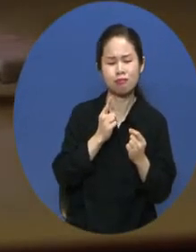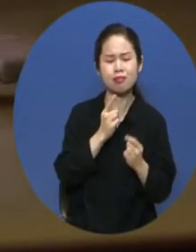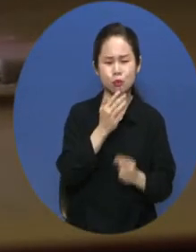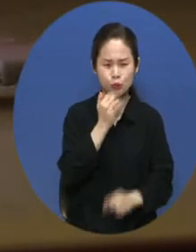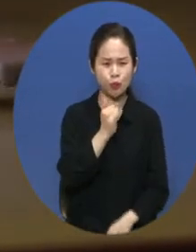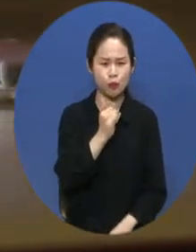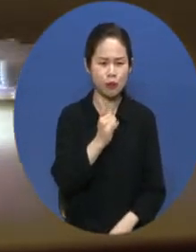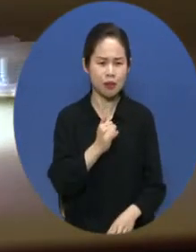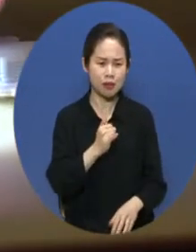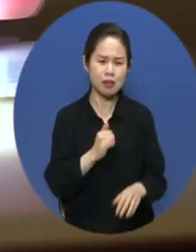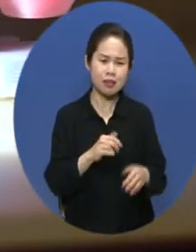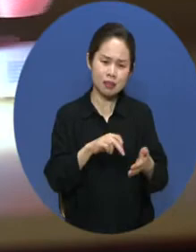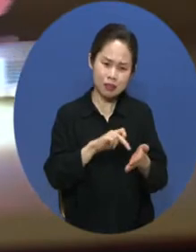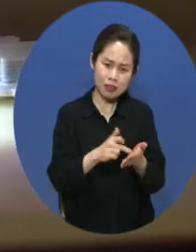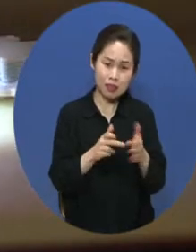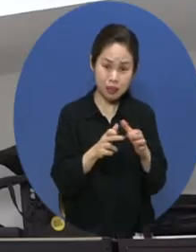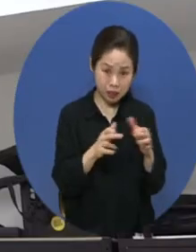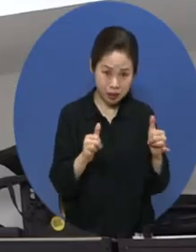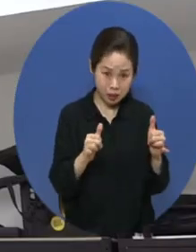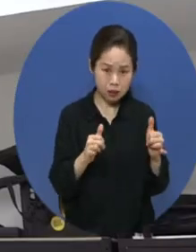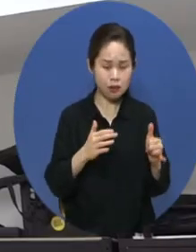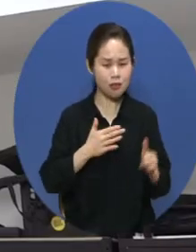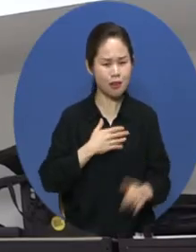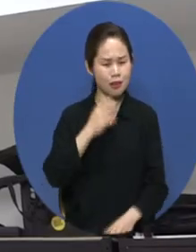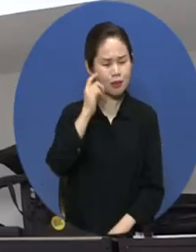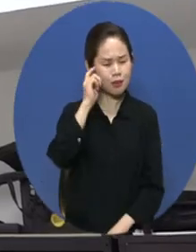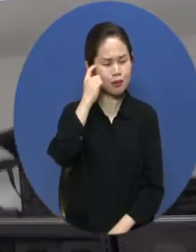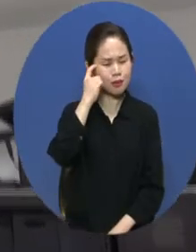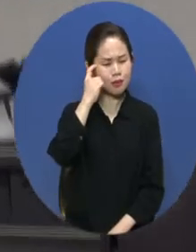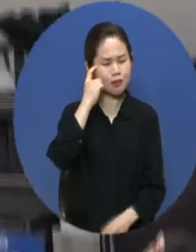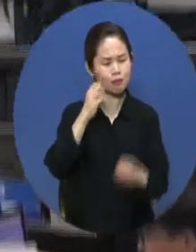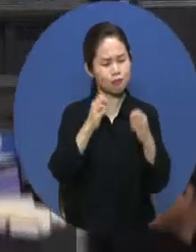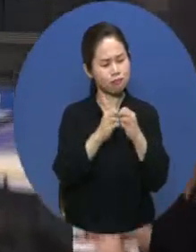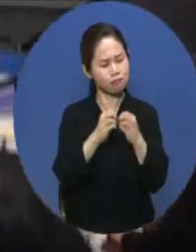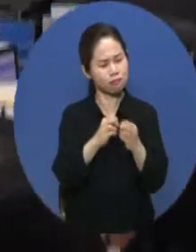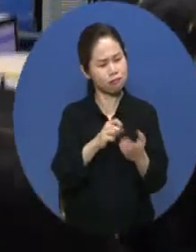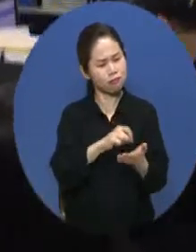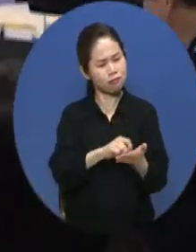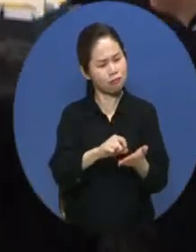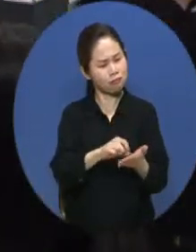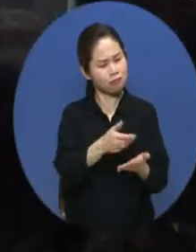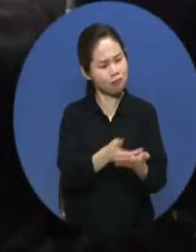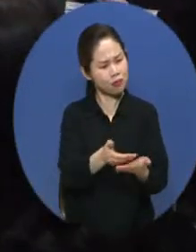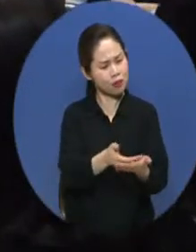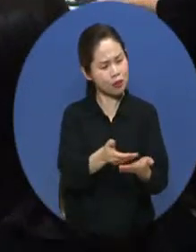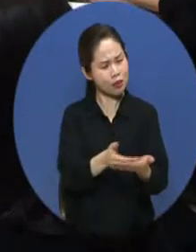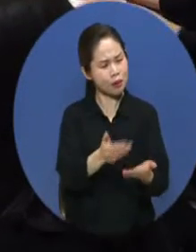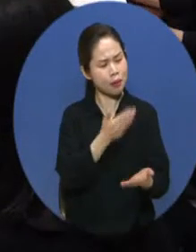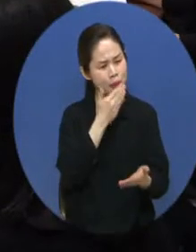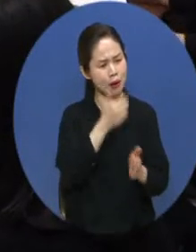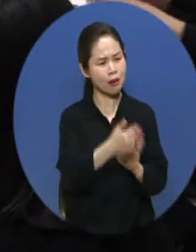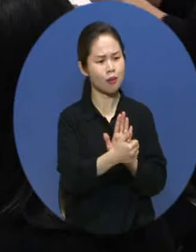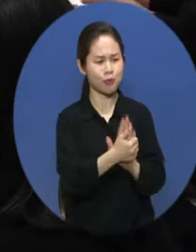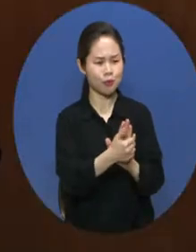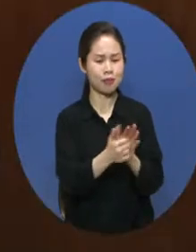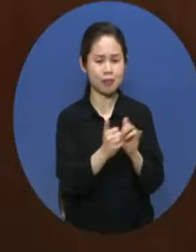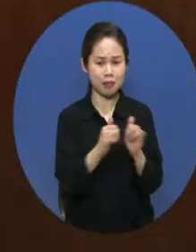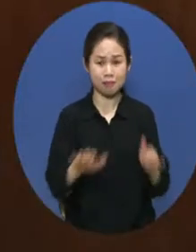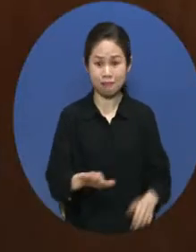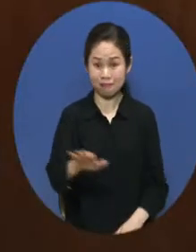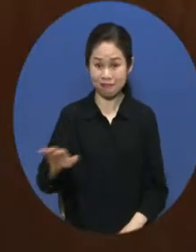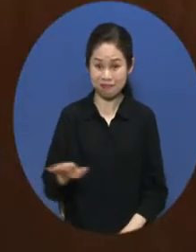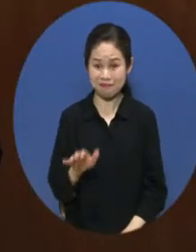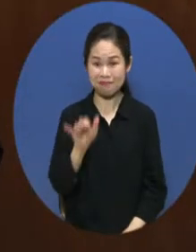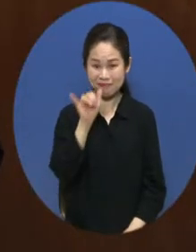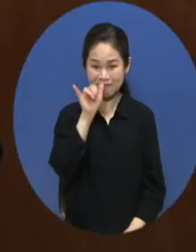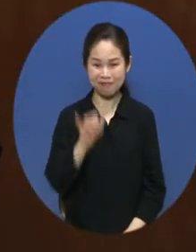않은 지체 장애인들이 자신의 생각을 글과 그림으로 마음껏 표현할 수 있도록 도와주는 사람들이 있습니다.